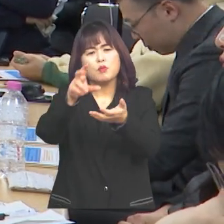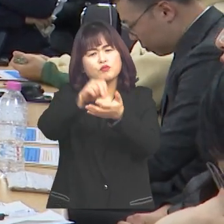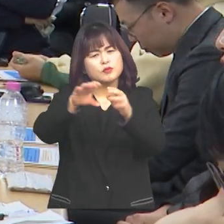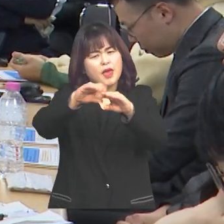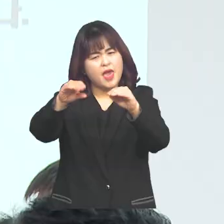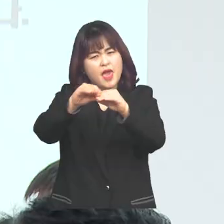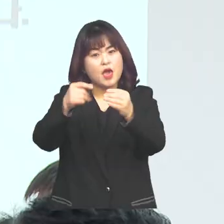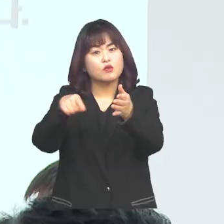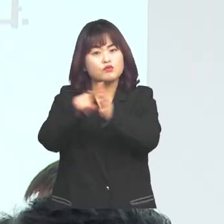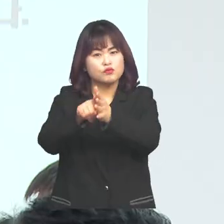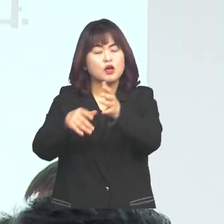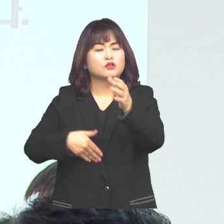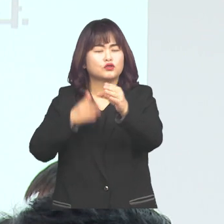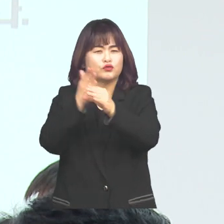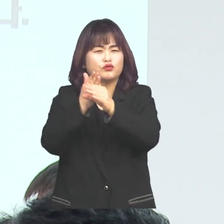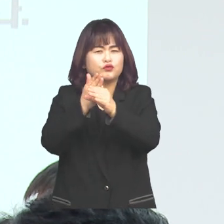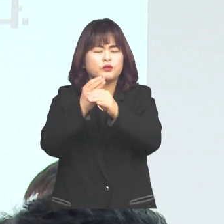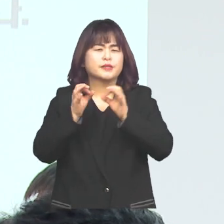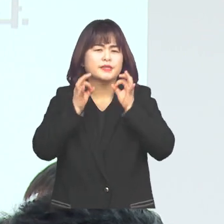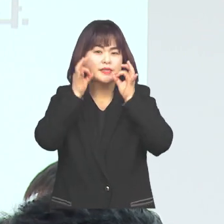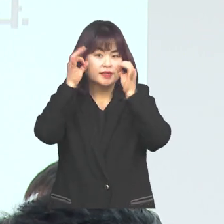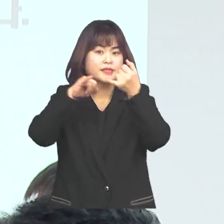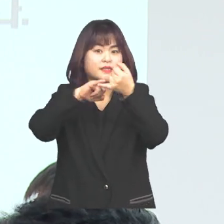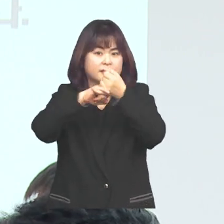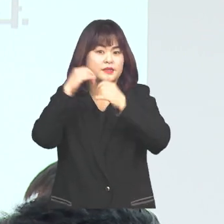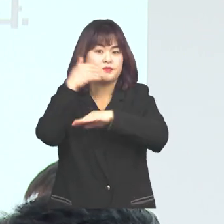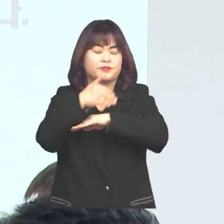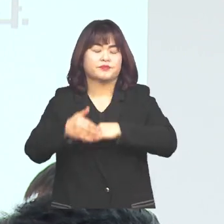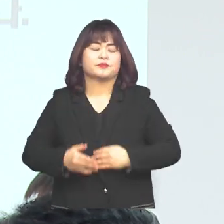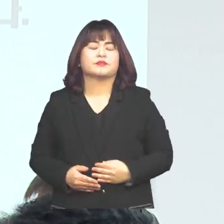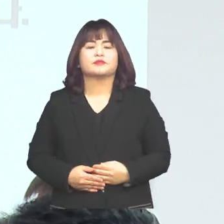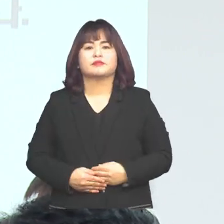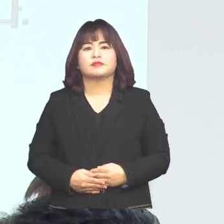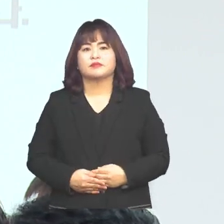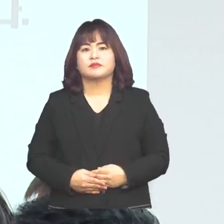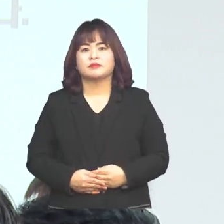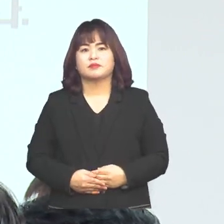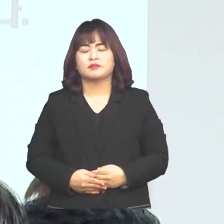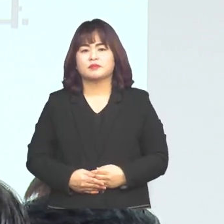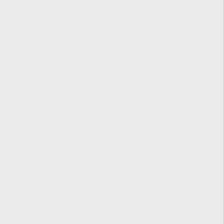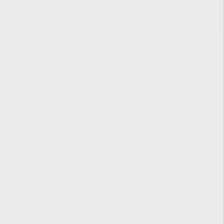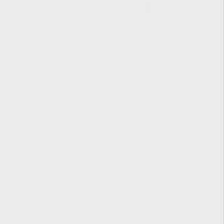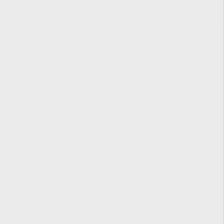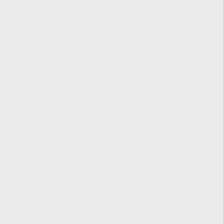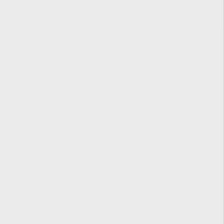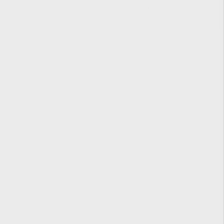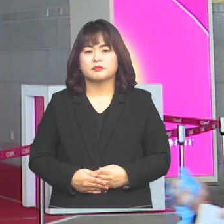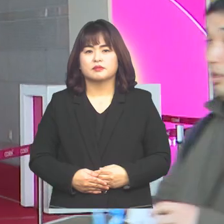협의를 중재하며 문제 해결을 위해 끝까지 노력할 방침입니다.